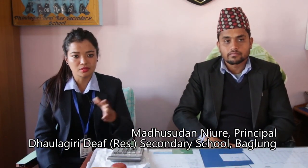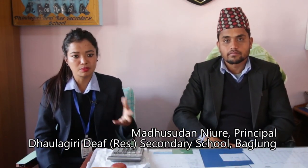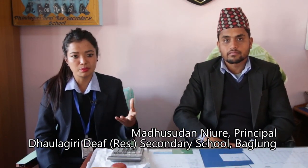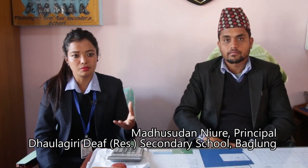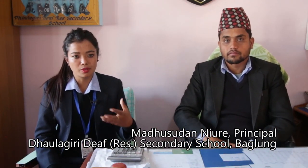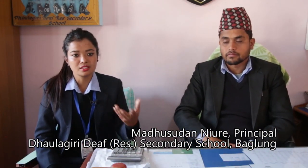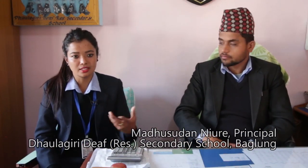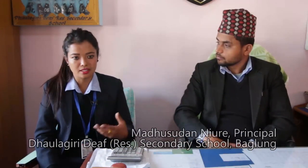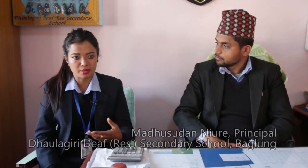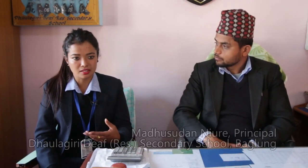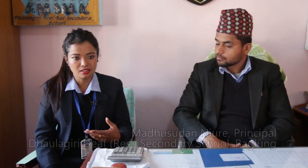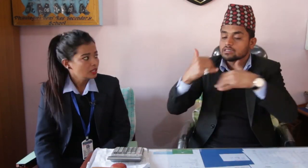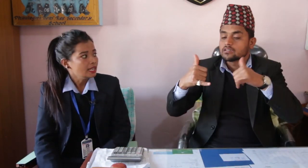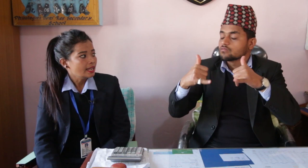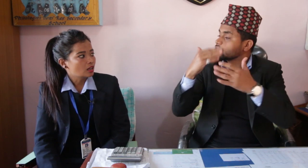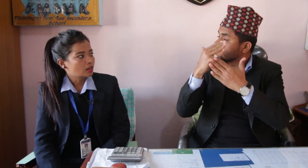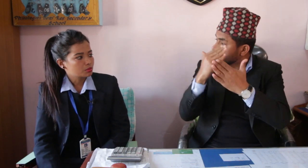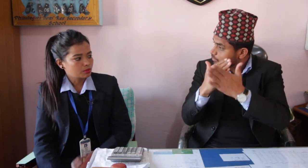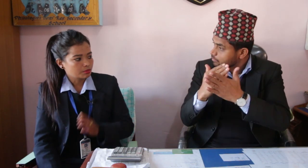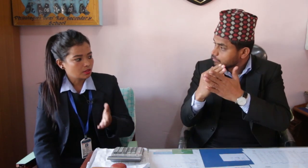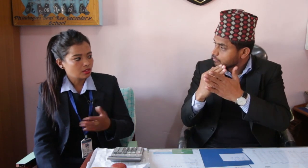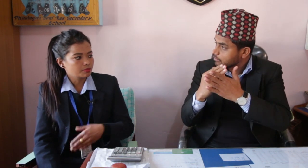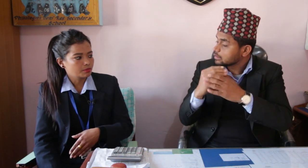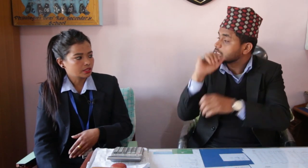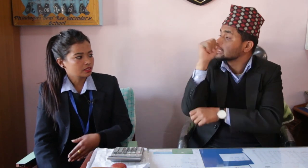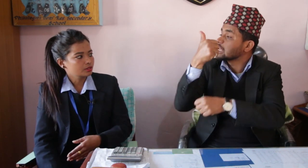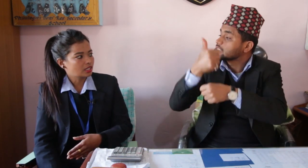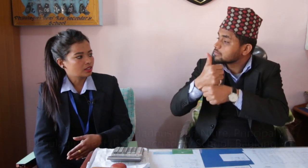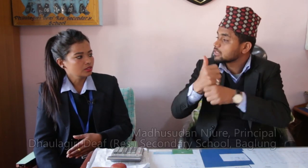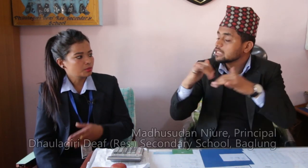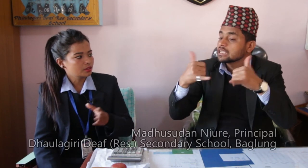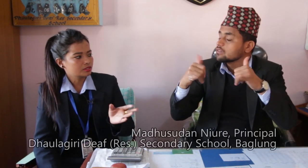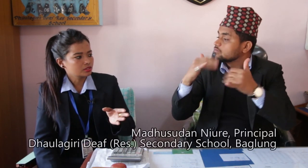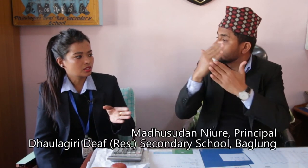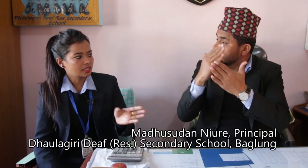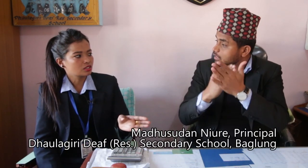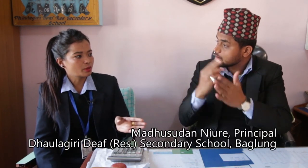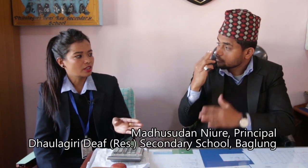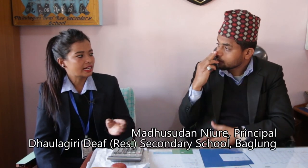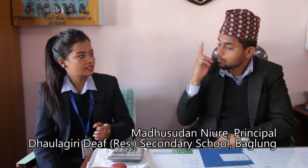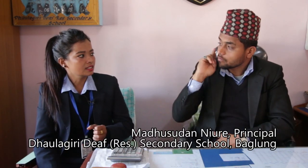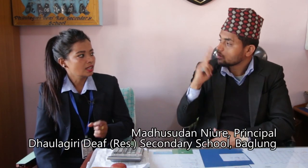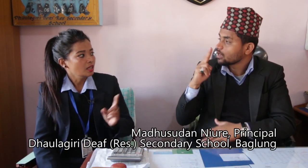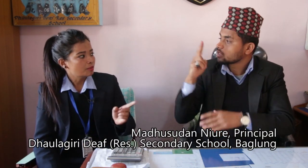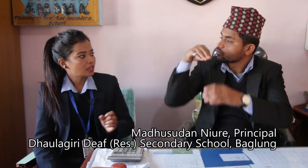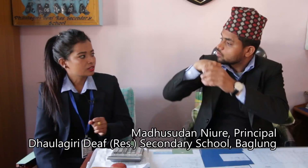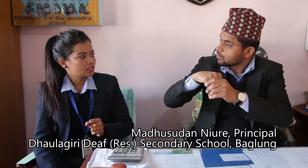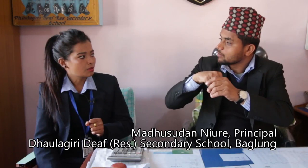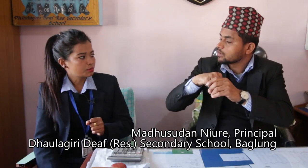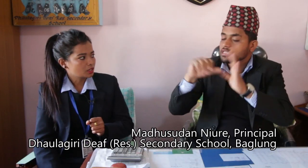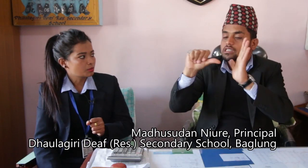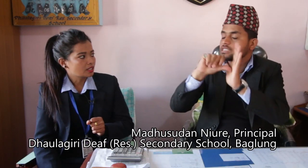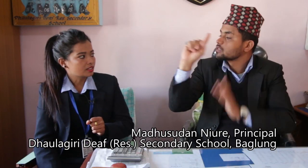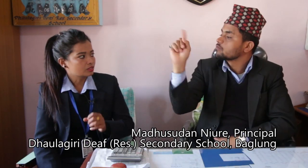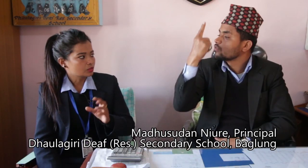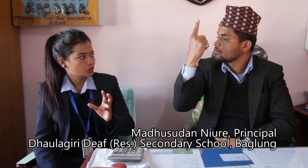परस्ट्चिरएनीमाच, आवा, बरखार के कुरागर, आवा, जिस क्यी समय अगाडी चे, बागलूंग